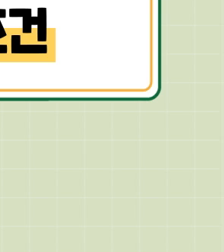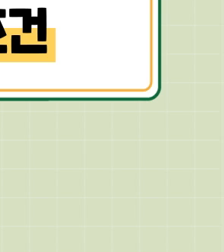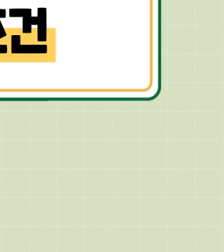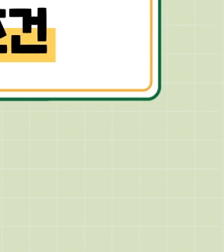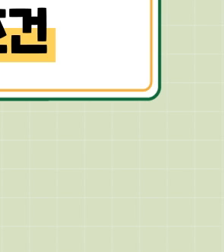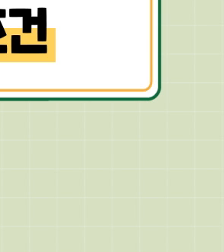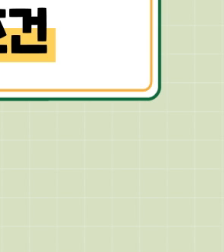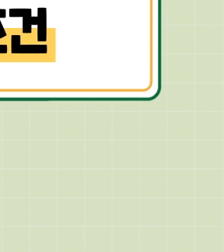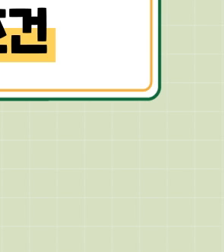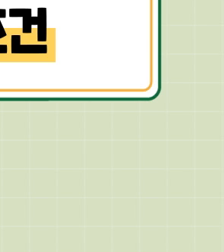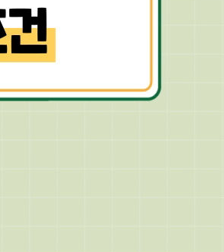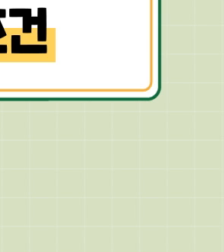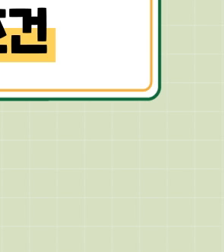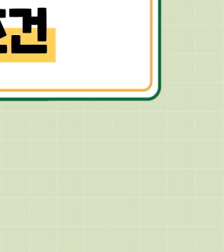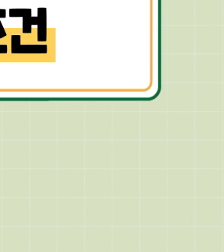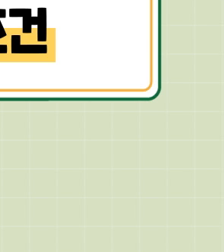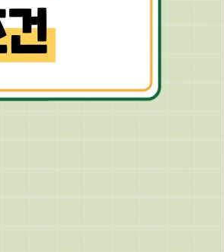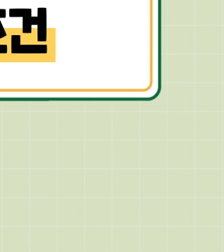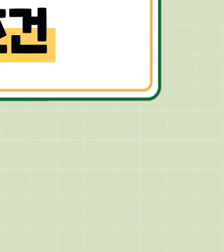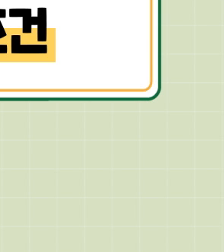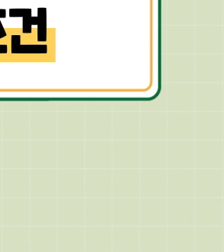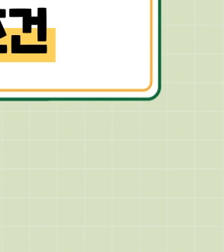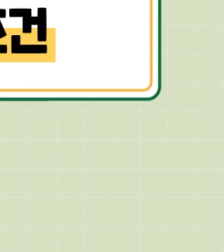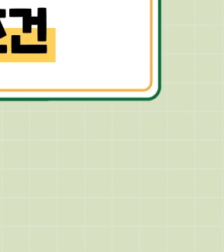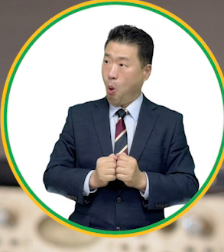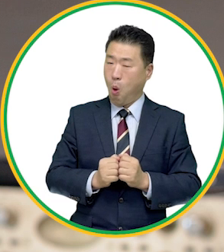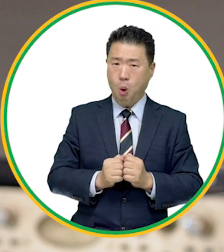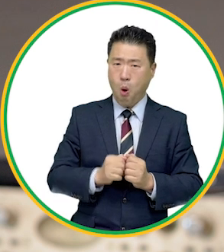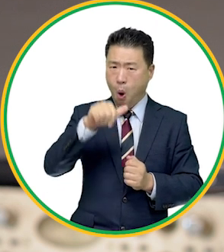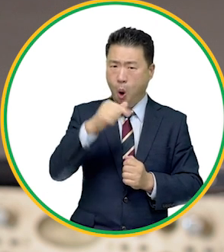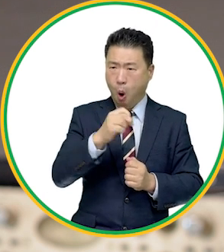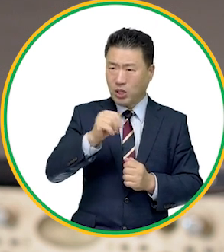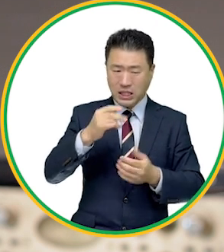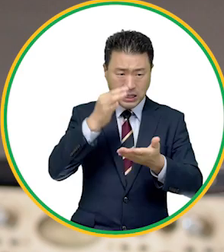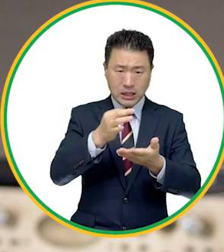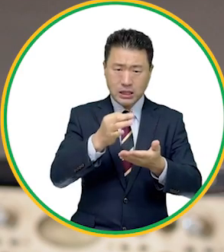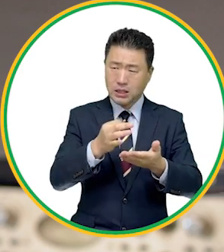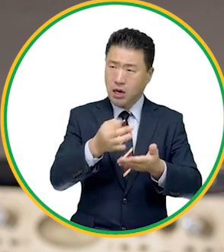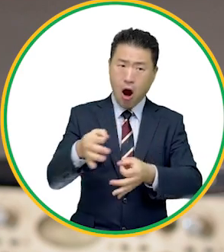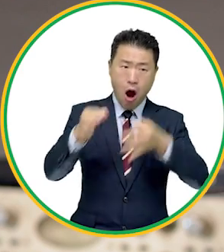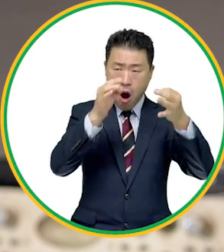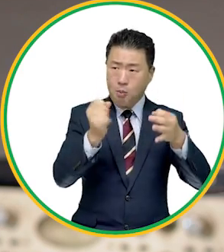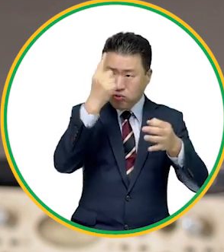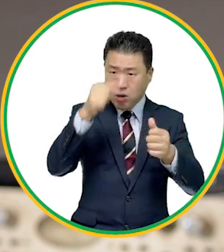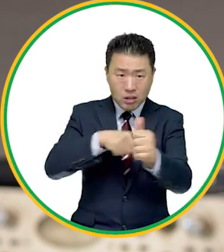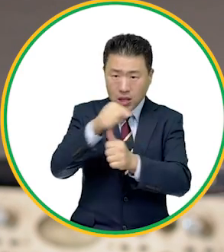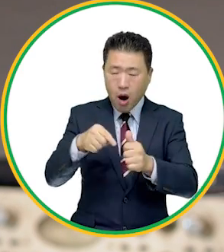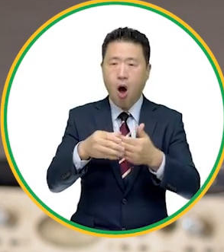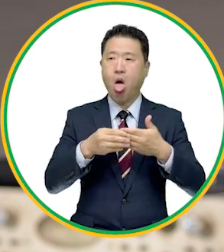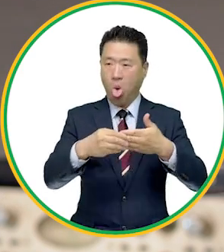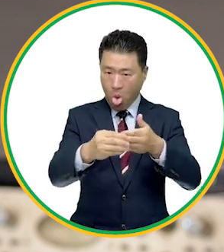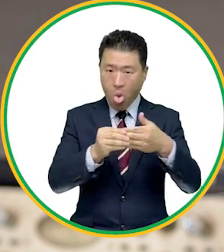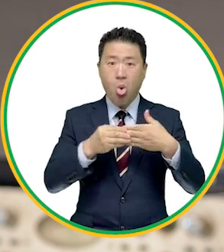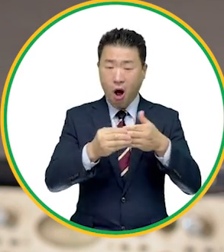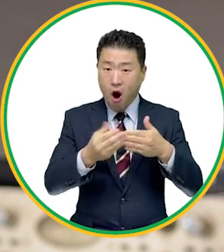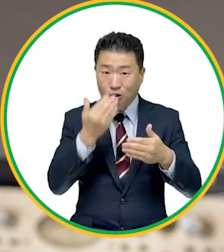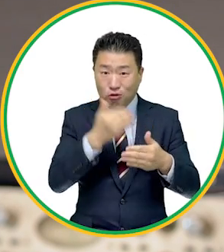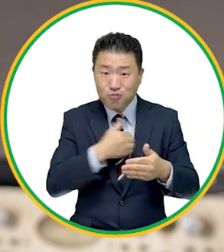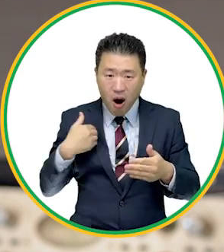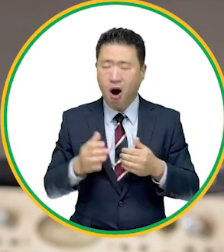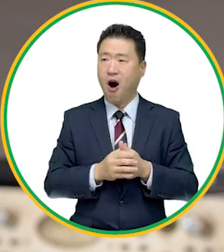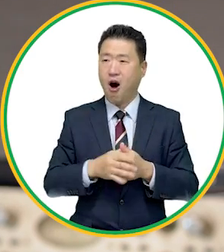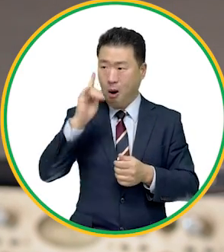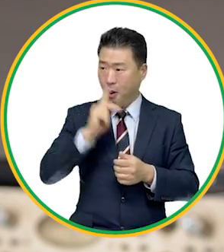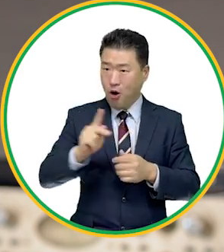내 처분하는 조건으로 가입이 가능합니다. 공시가격 기준 상향에 따라 가입 요건이 유연해지고